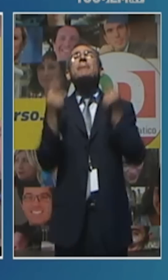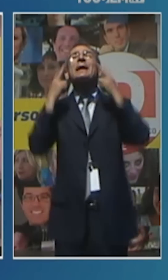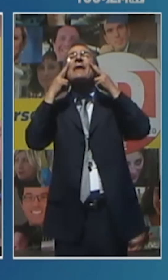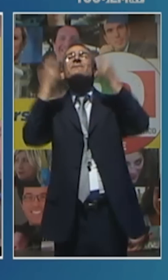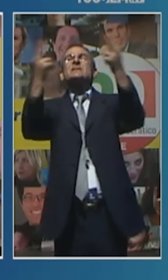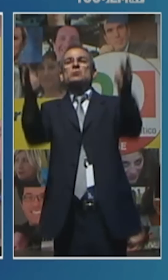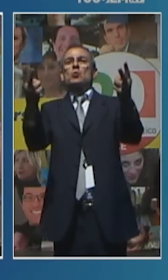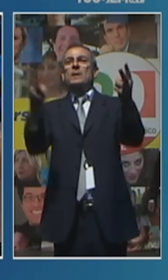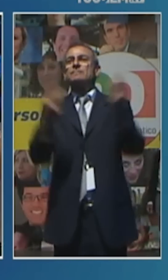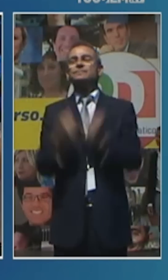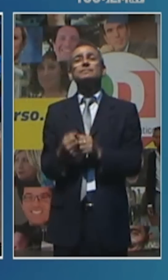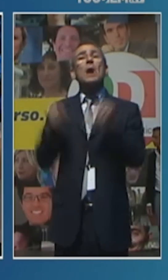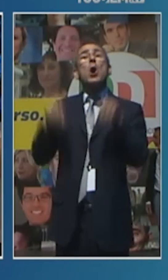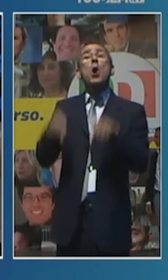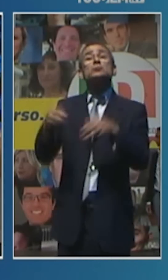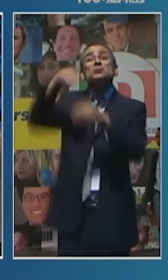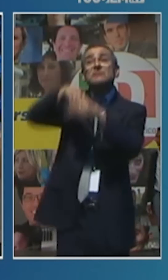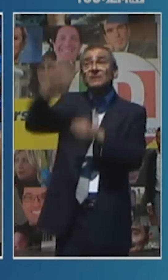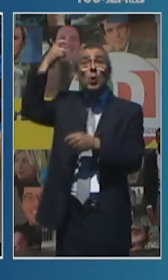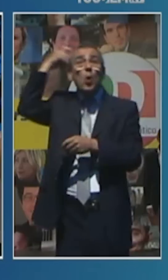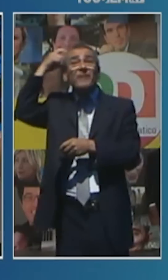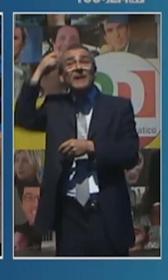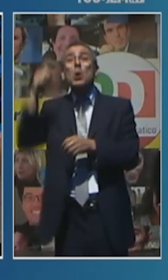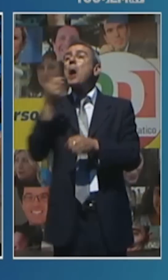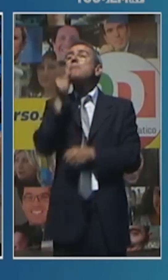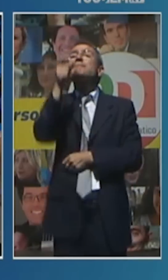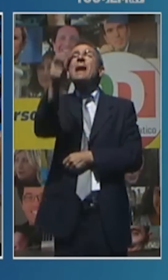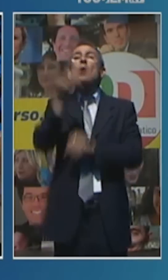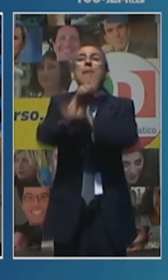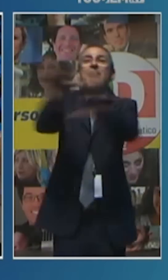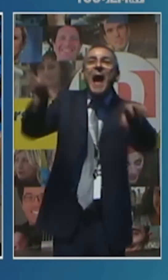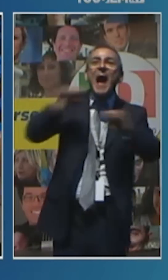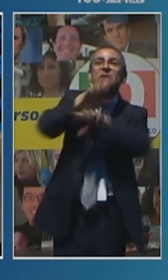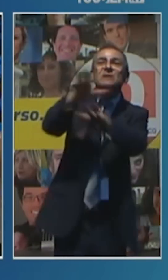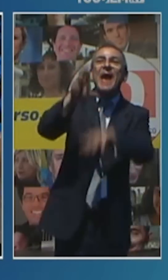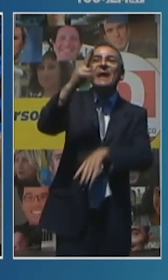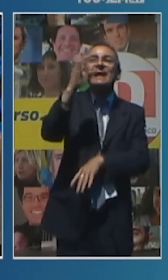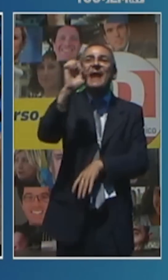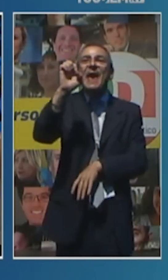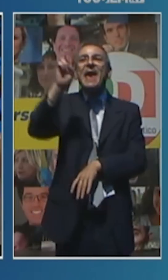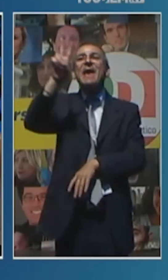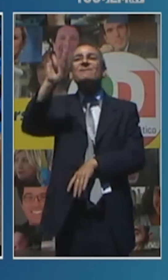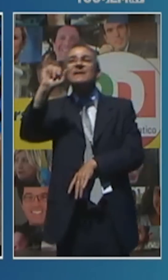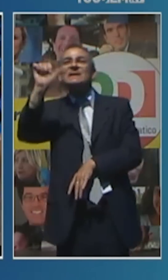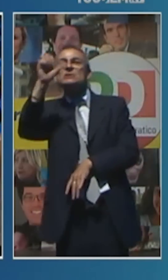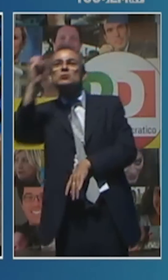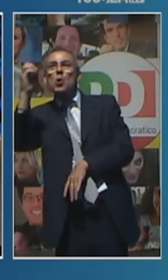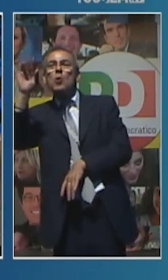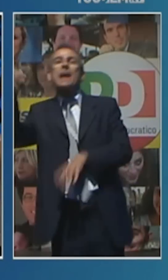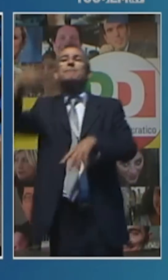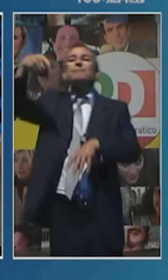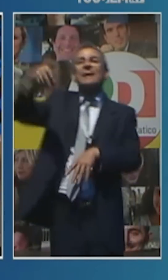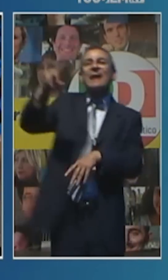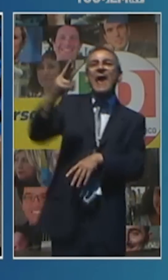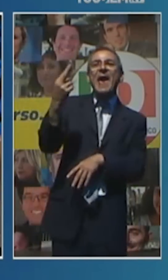Oggi nei governi la parola magica è il previsore. Sono arrivate le previsioni della